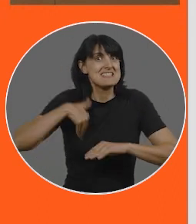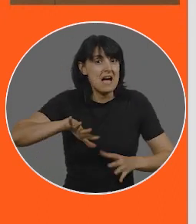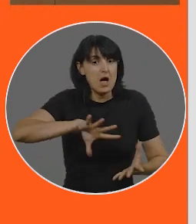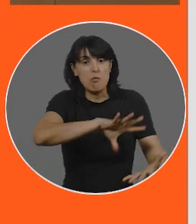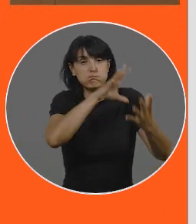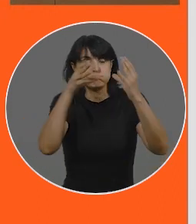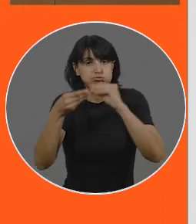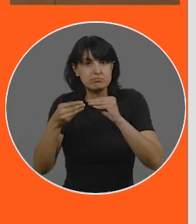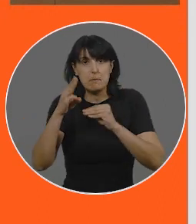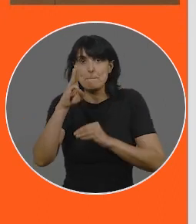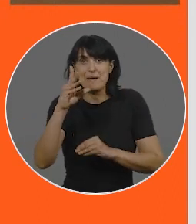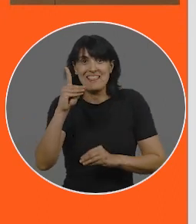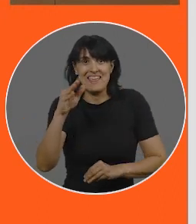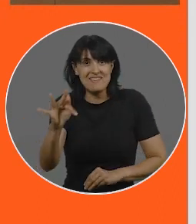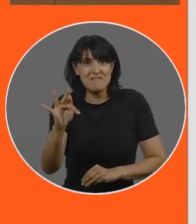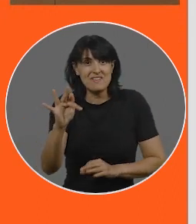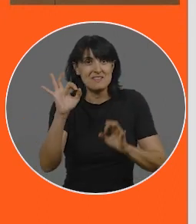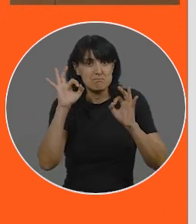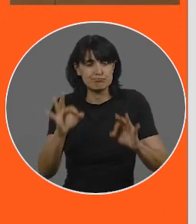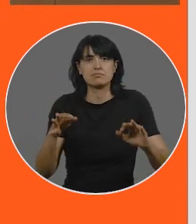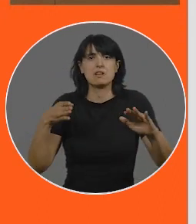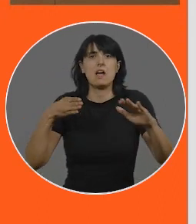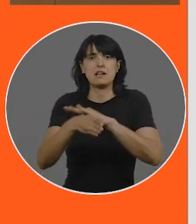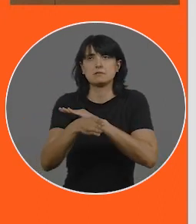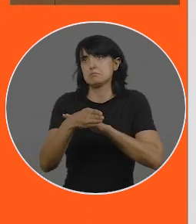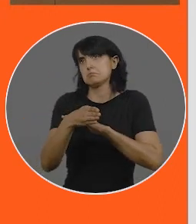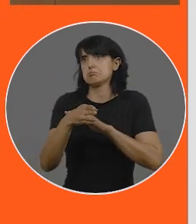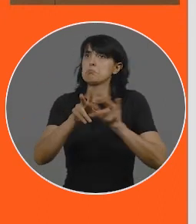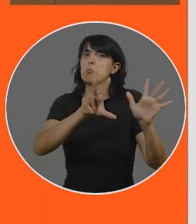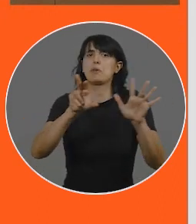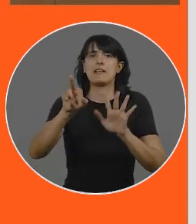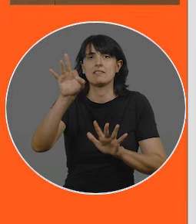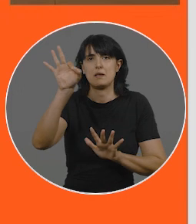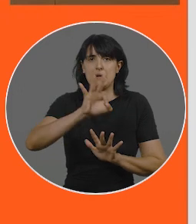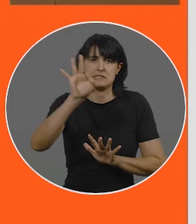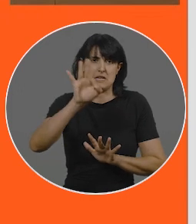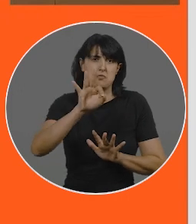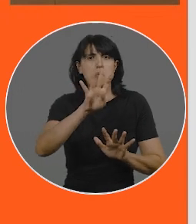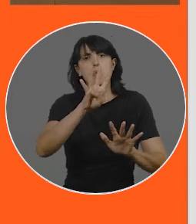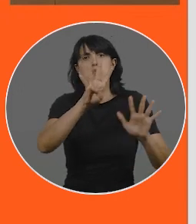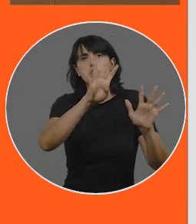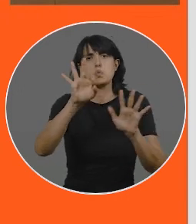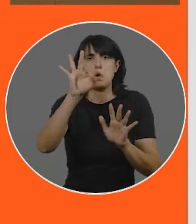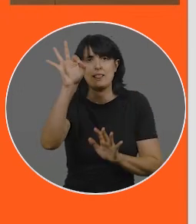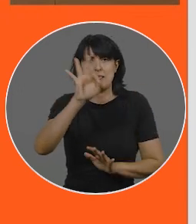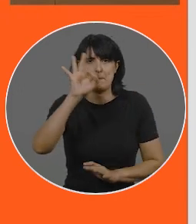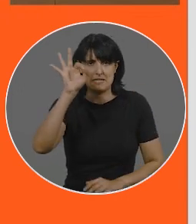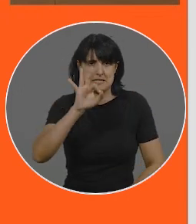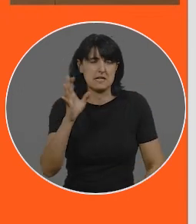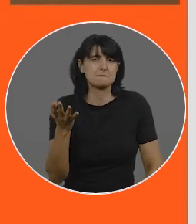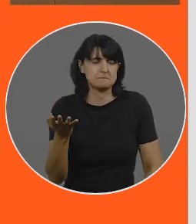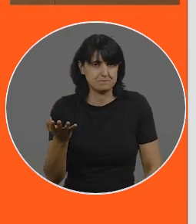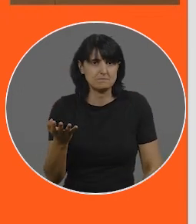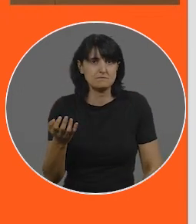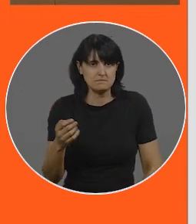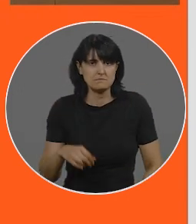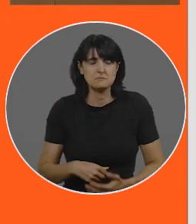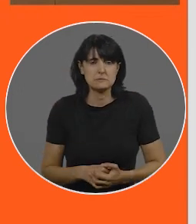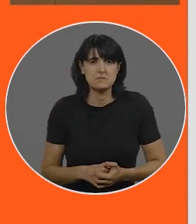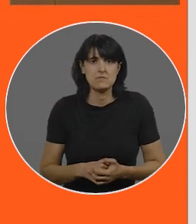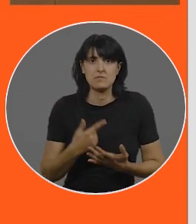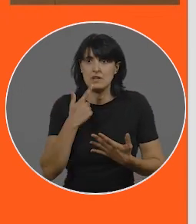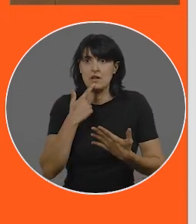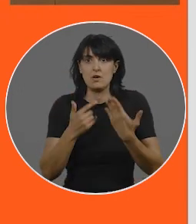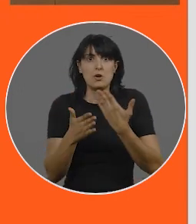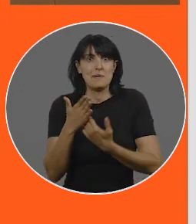la converteixis a PDF serà un... Me tiro de la moto, 80% accessible. Un 90%. Clar, no és el mateix.